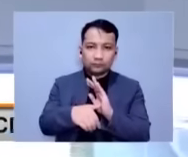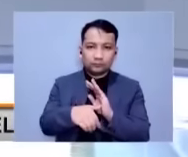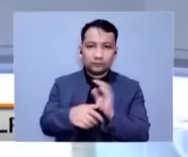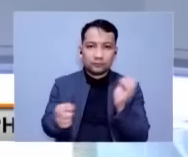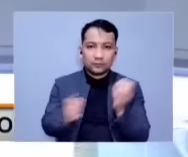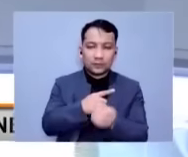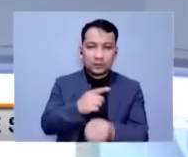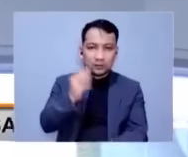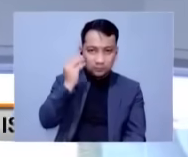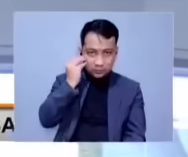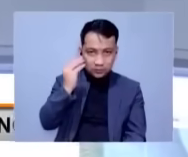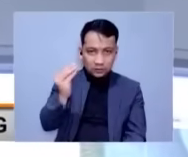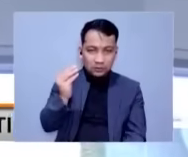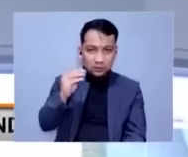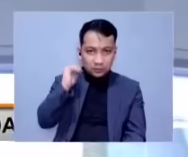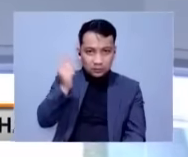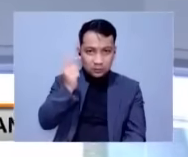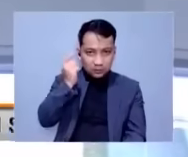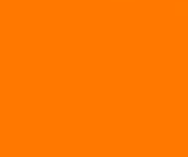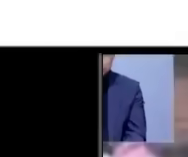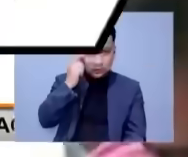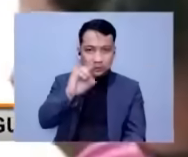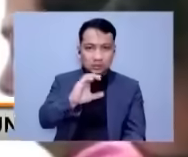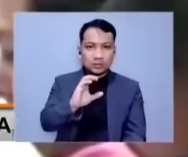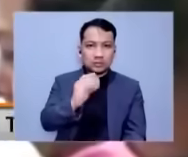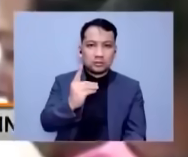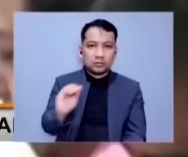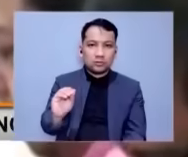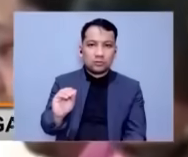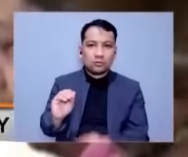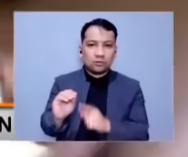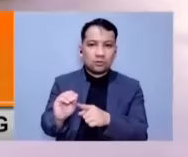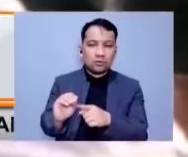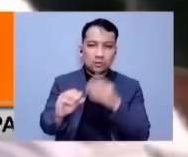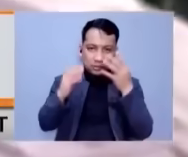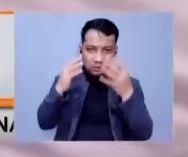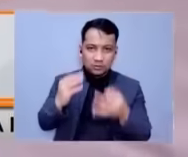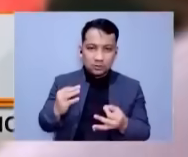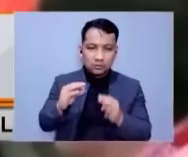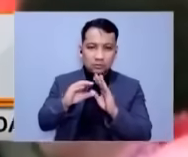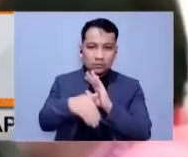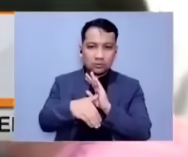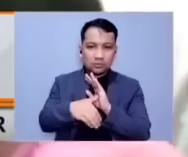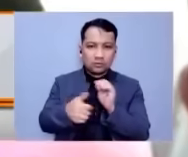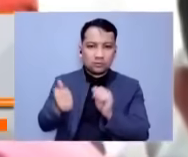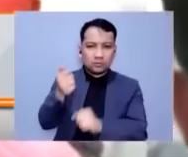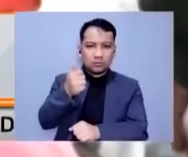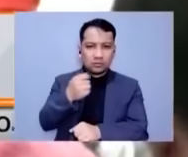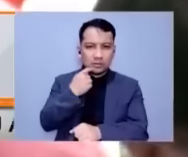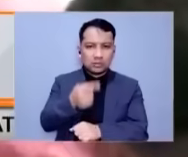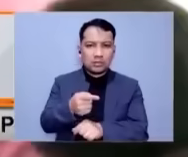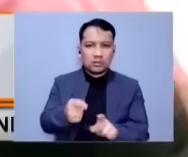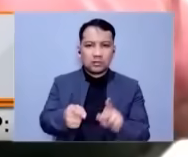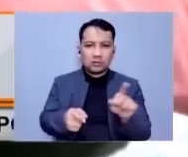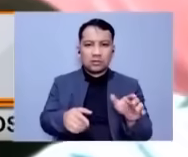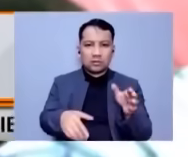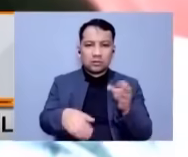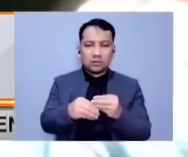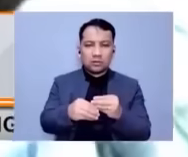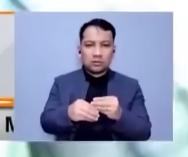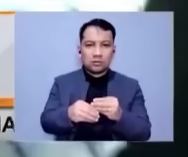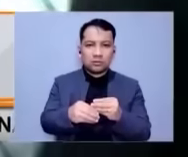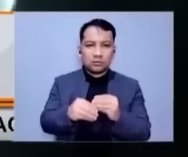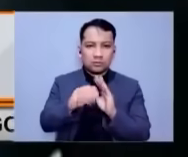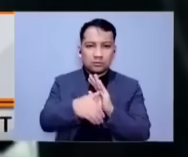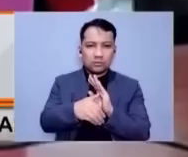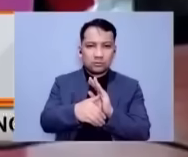Mamba bilang gobernador ng Cagayan. Base sa desisyon ng COMELEC First Division, nilabag ni Mamba ang Omnibus